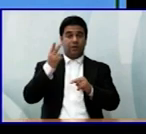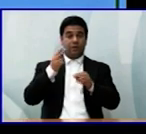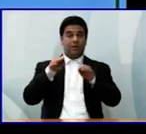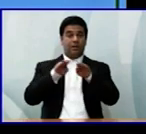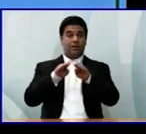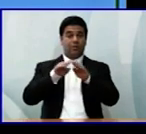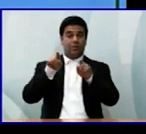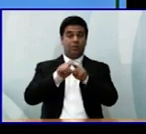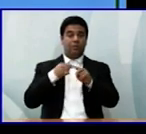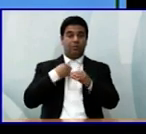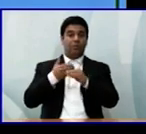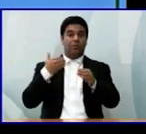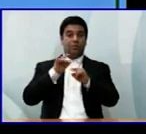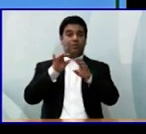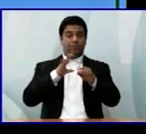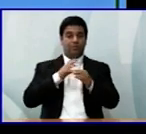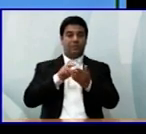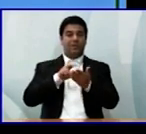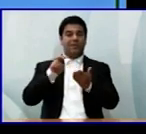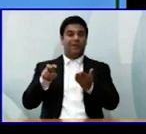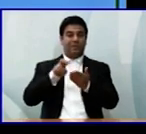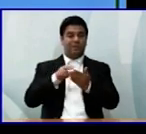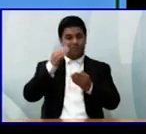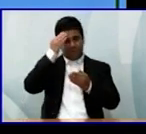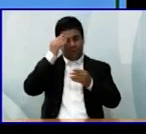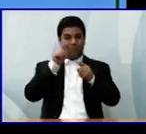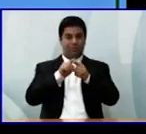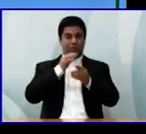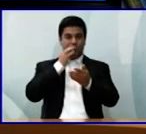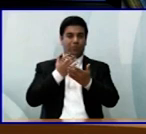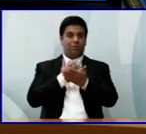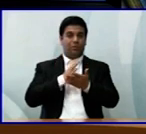tenglamani ham boyiga aytib o'tirgan sakrash usulida yechdik.